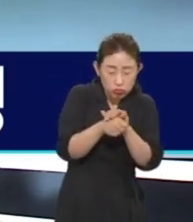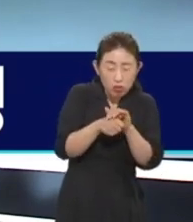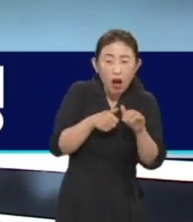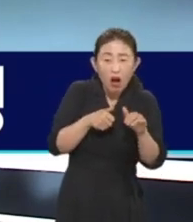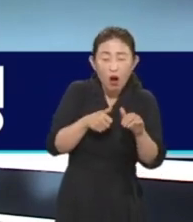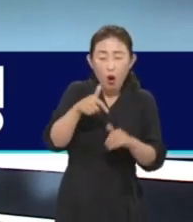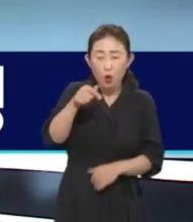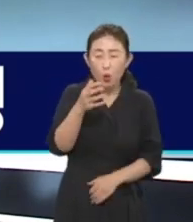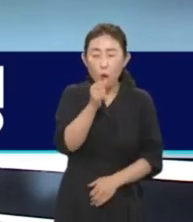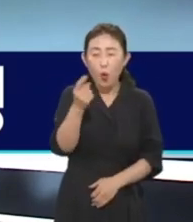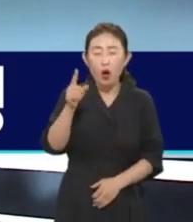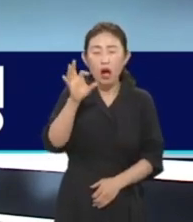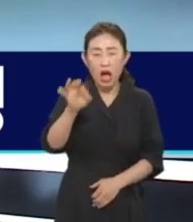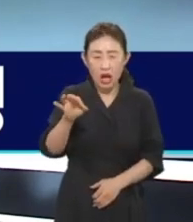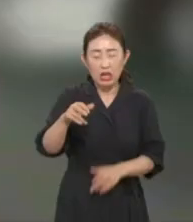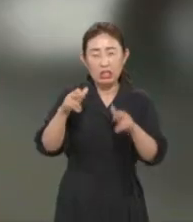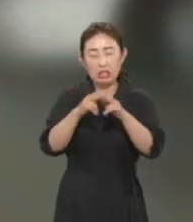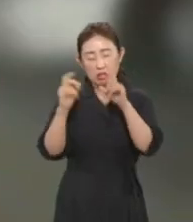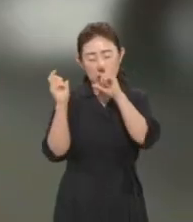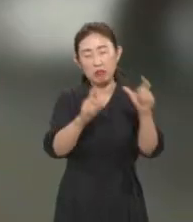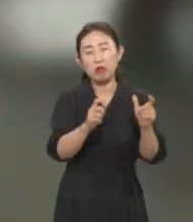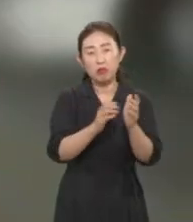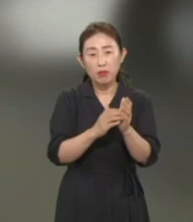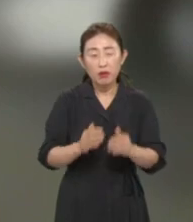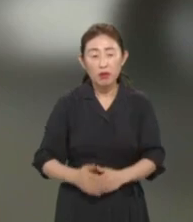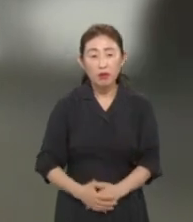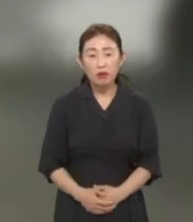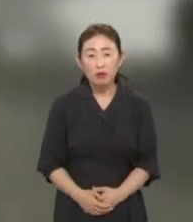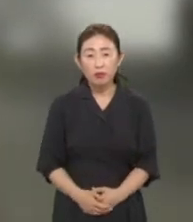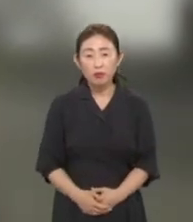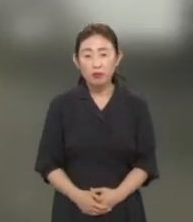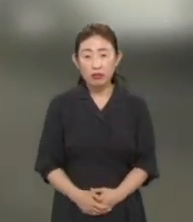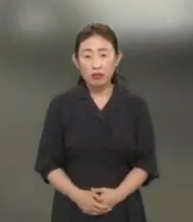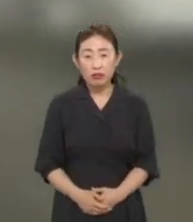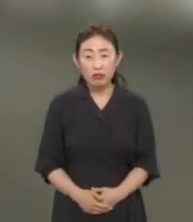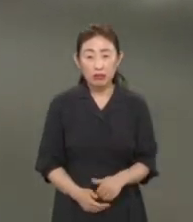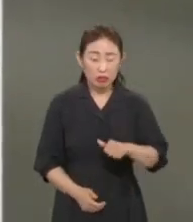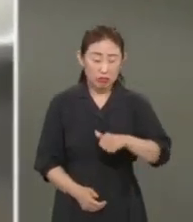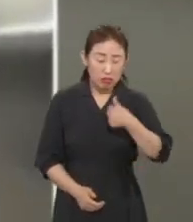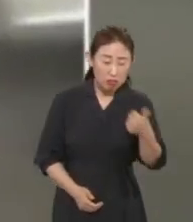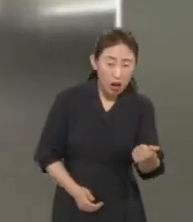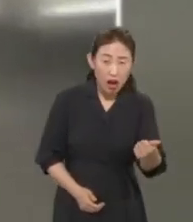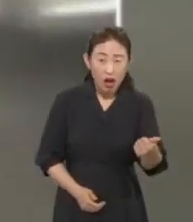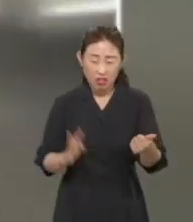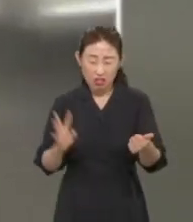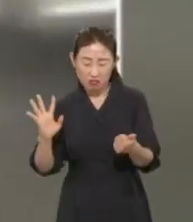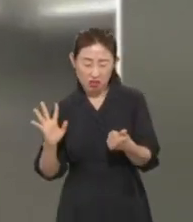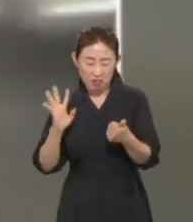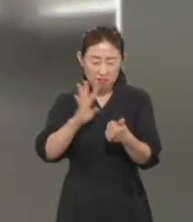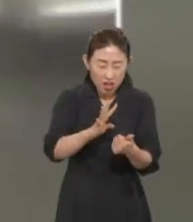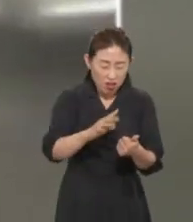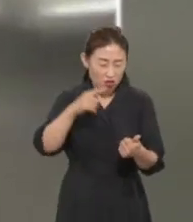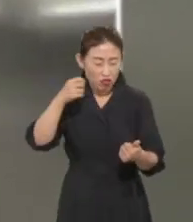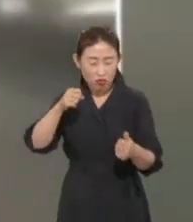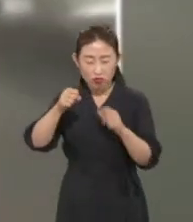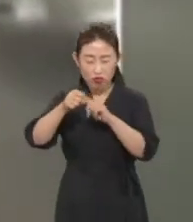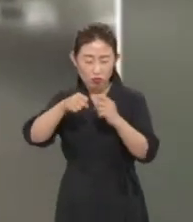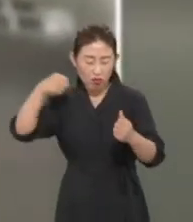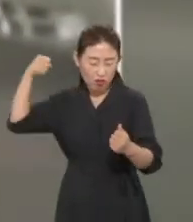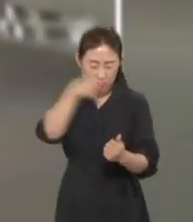김철진 기자의 보도입니다 한남성이 바닥에 쓰러진 30대 남성을 주먹으로